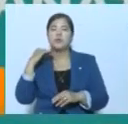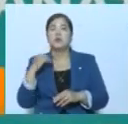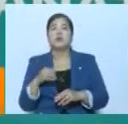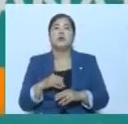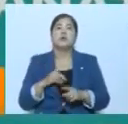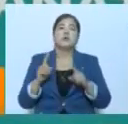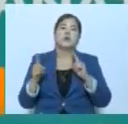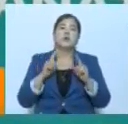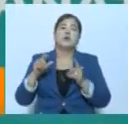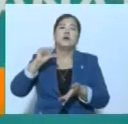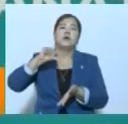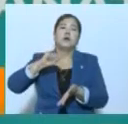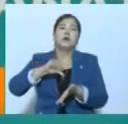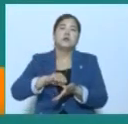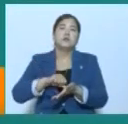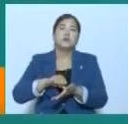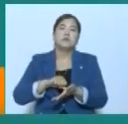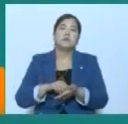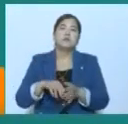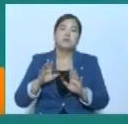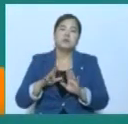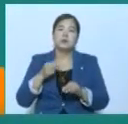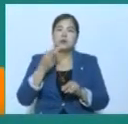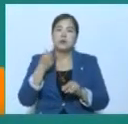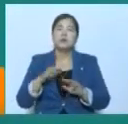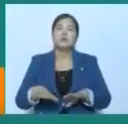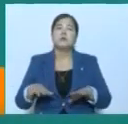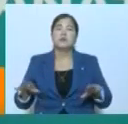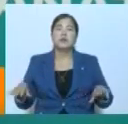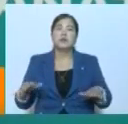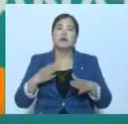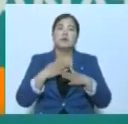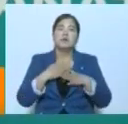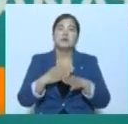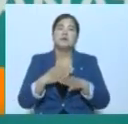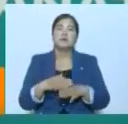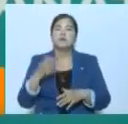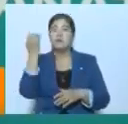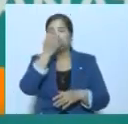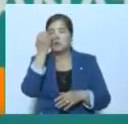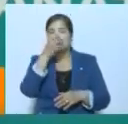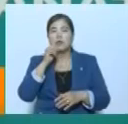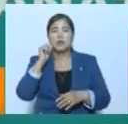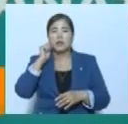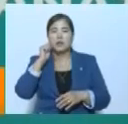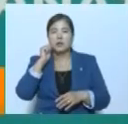кішкентай балаларға көмектесіп жүрмін. Көзі көрмейтін әжелерімізге,